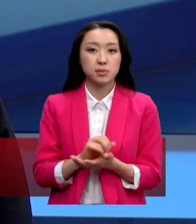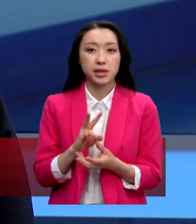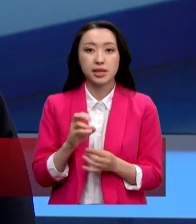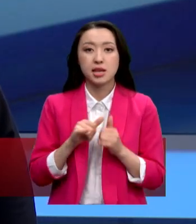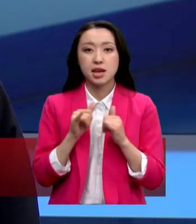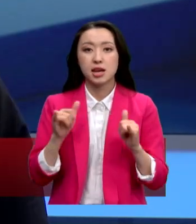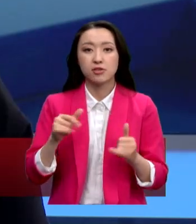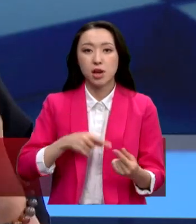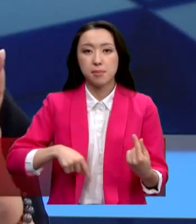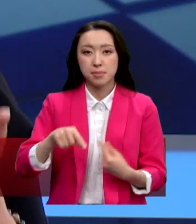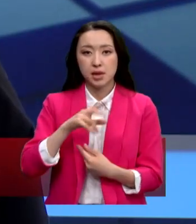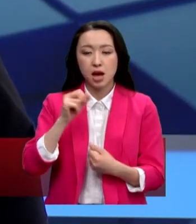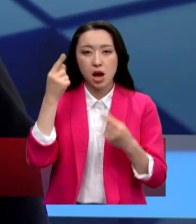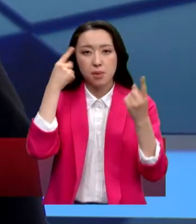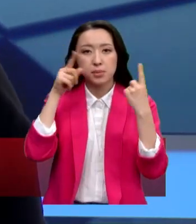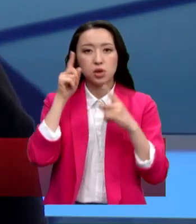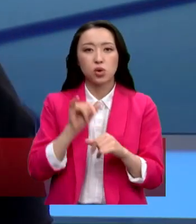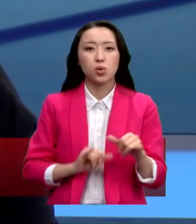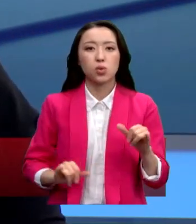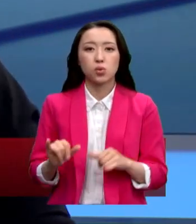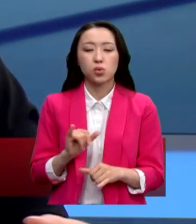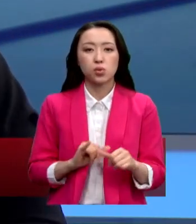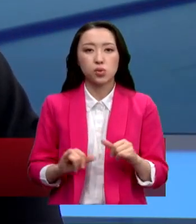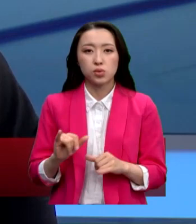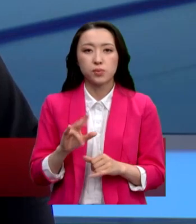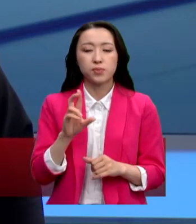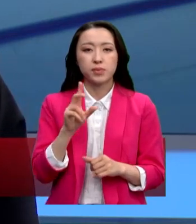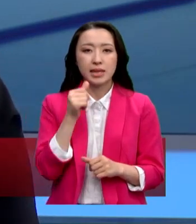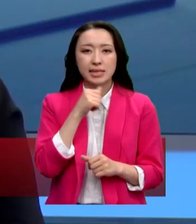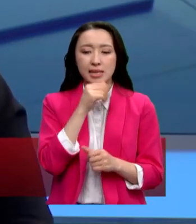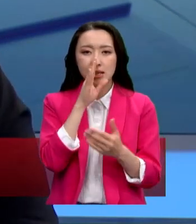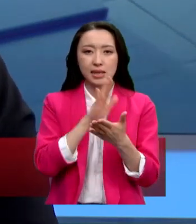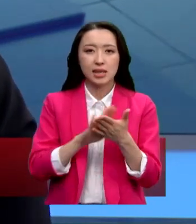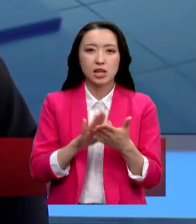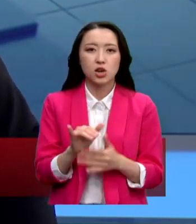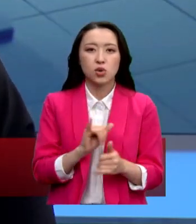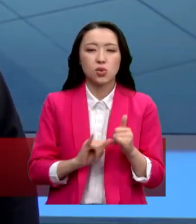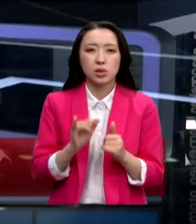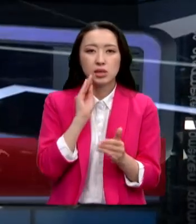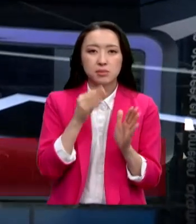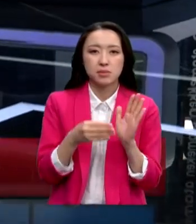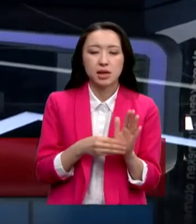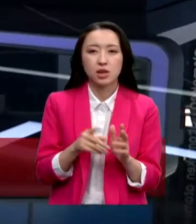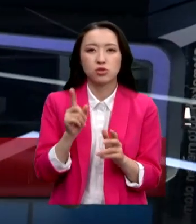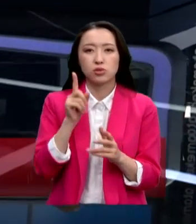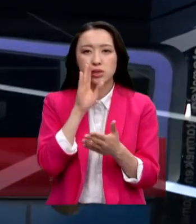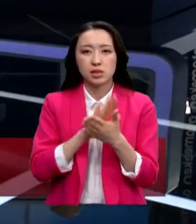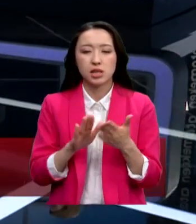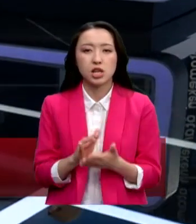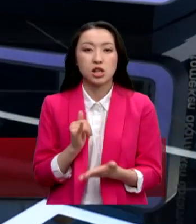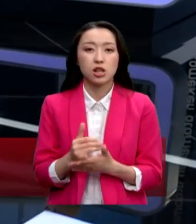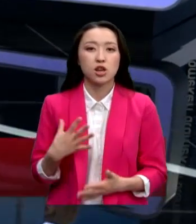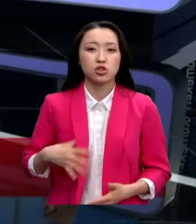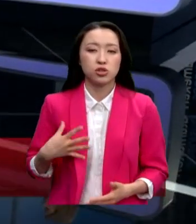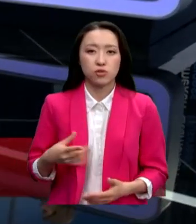развитием бизнеса, а придумыванием, куда бы... Серых схем. Да, серые схемы, куда бы это что укрыть, куда бы что это закрыть. Для чего это нужно? Нам